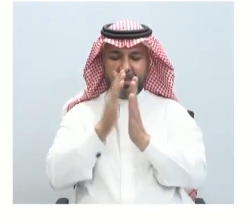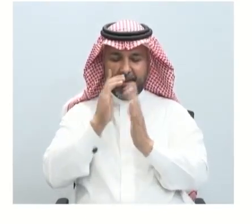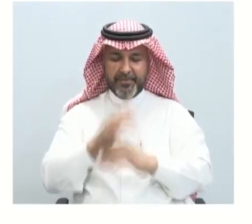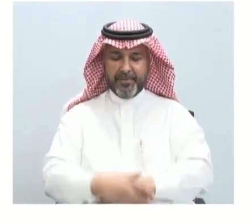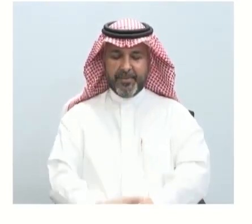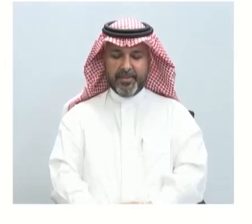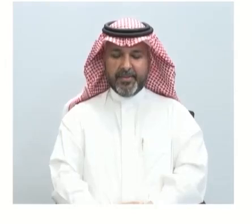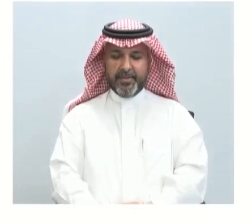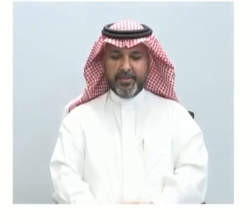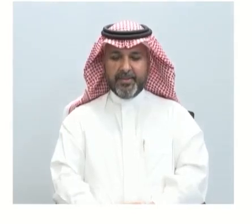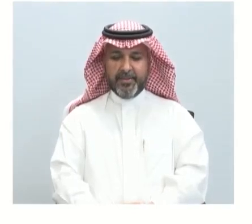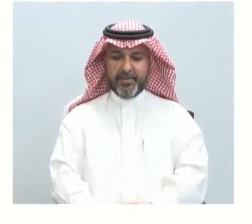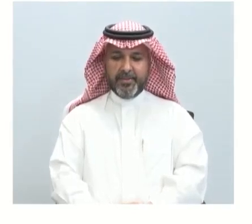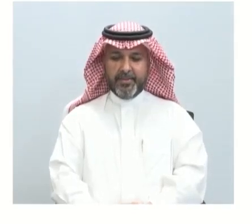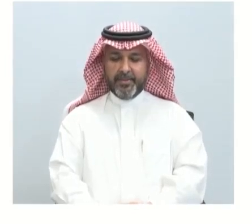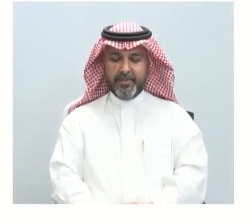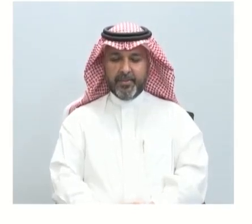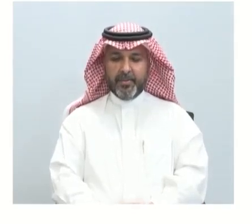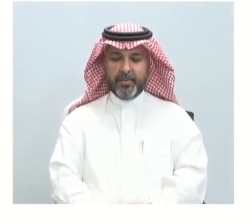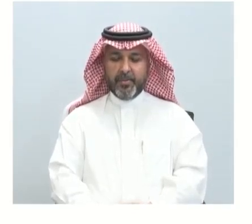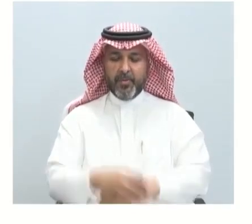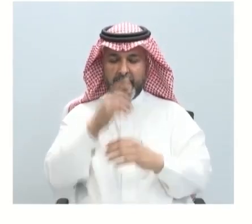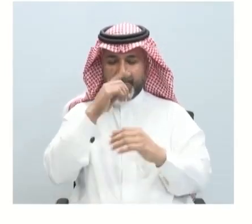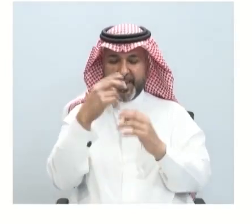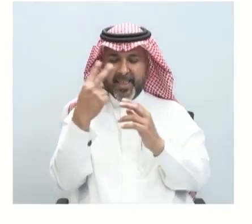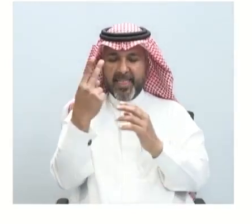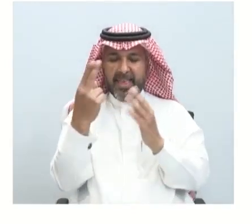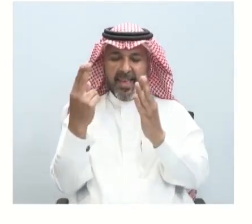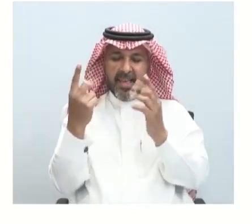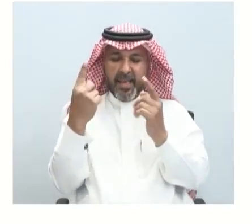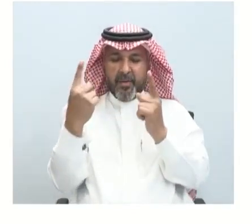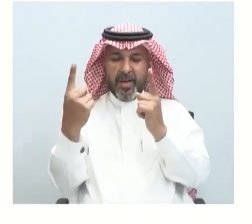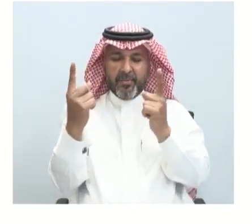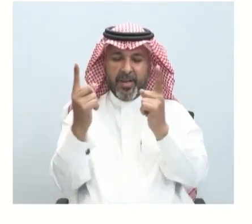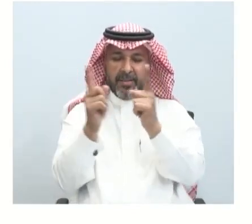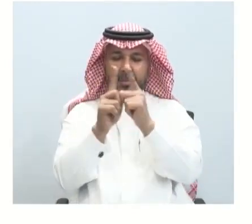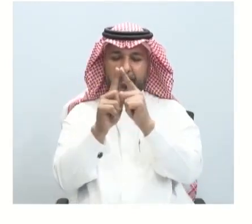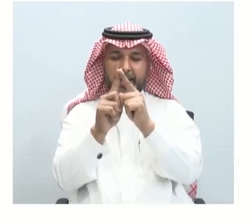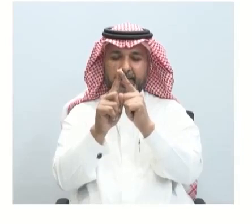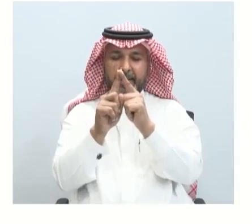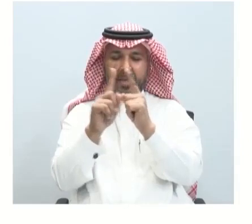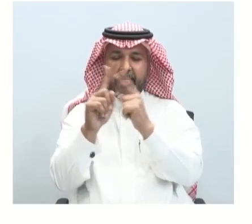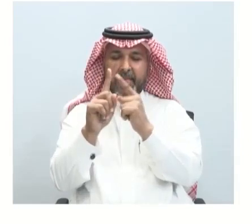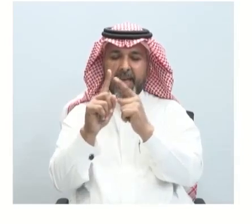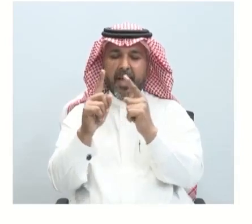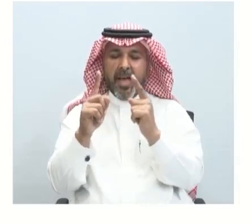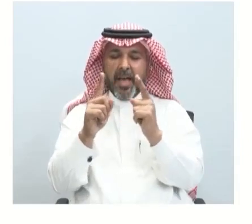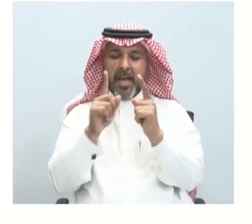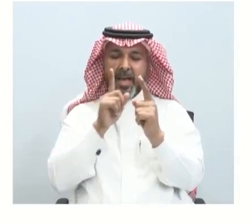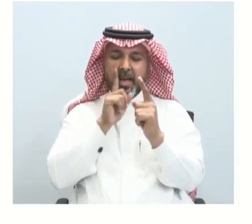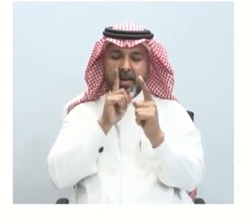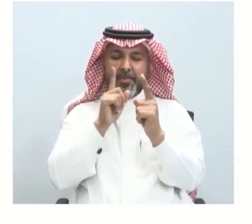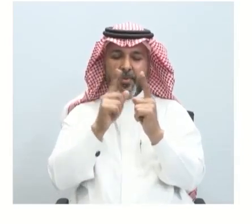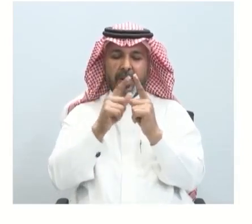عمليه التشابك هي ارتباط كل كروموسومين متماثلين هنا يظهر معنا كروموسوم الكروموسوم للام مماثل ل كروموسوم